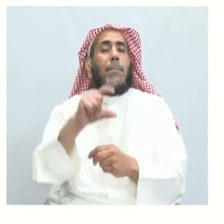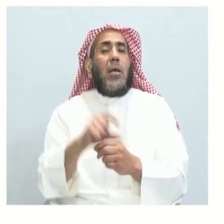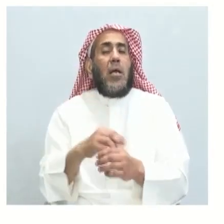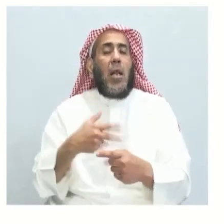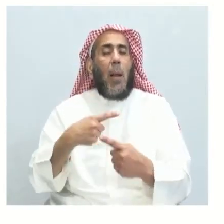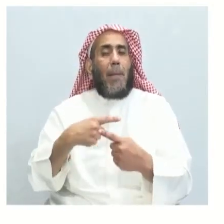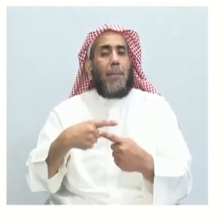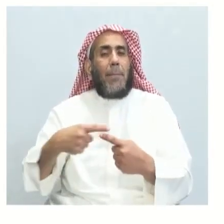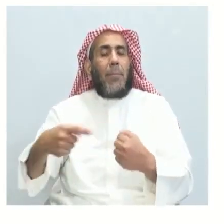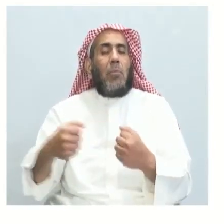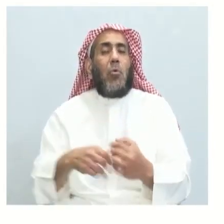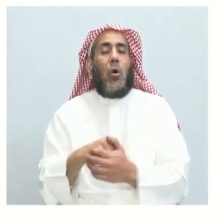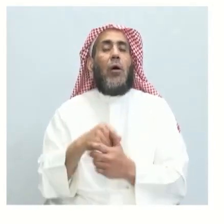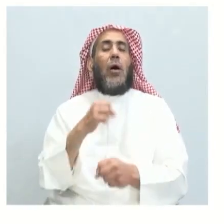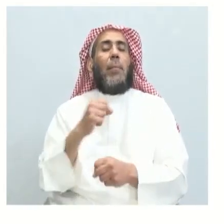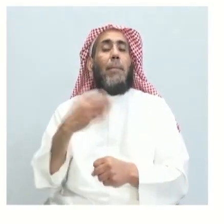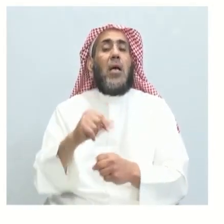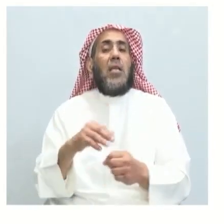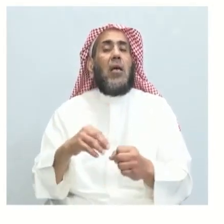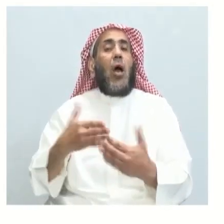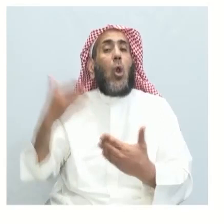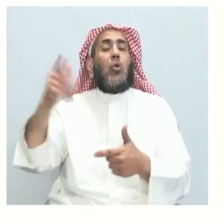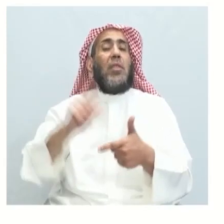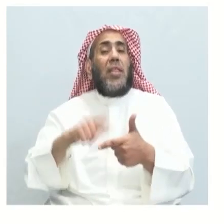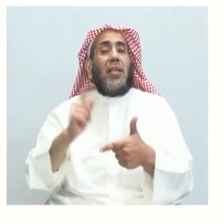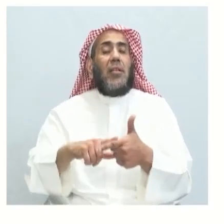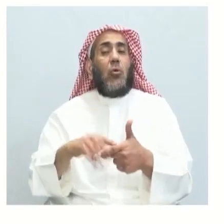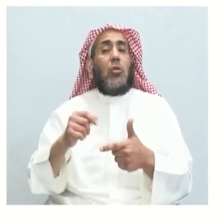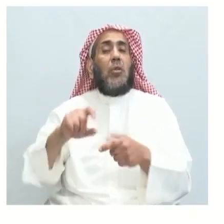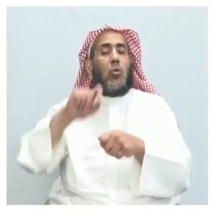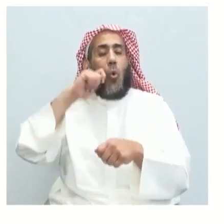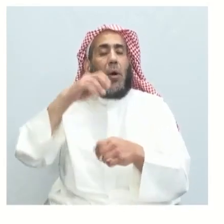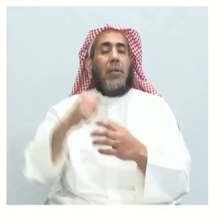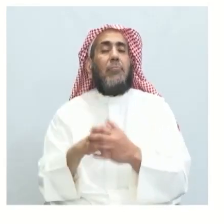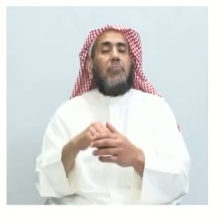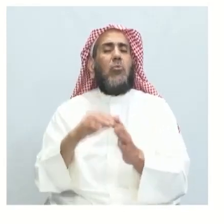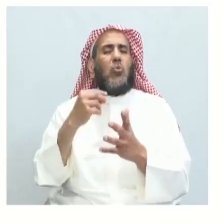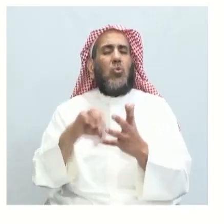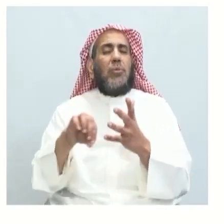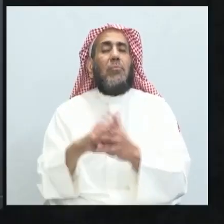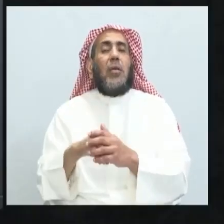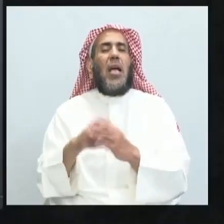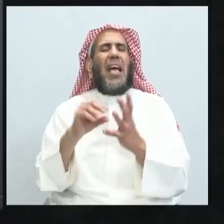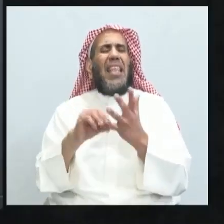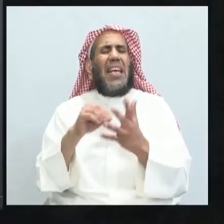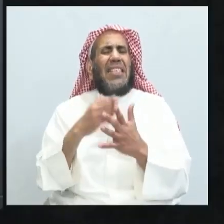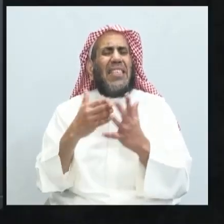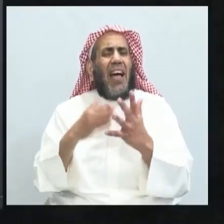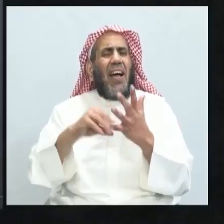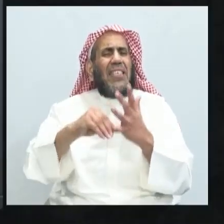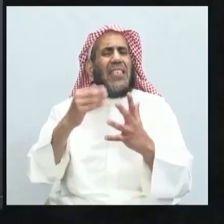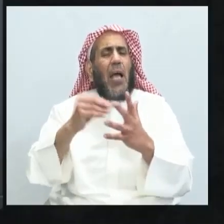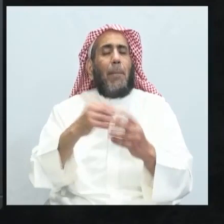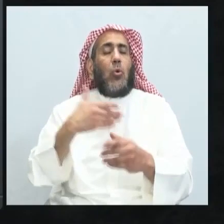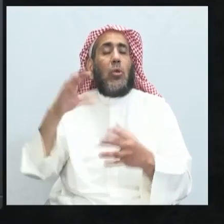لبني ايضا لم لمن يحارب الخطبه الثانيه خطبه عمر رضي الله عنه جزء ايضا هذه اجزاء فقط من خطب